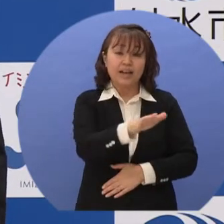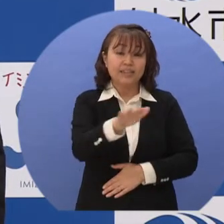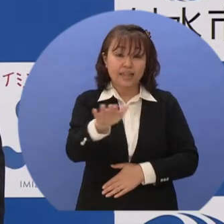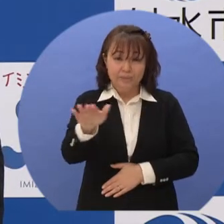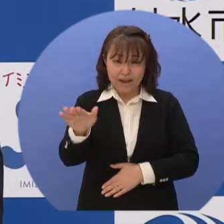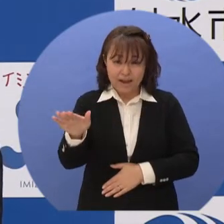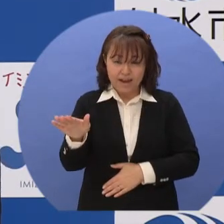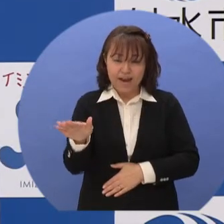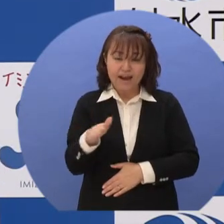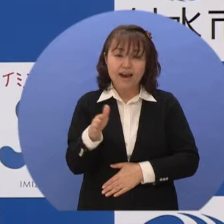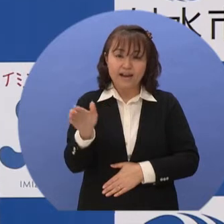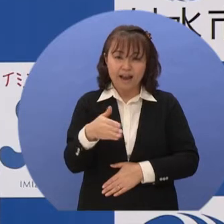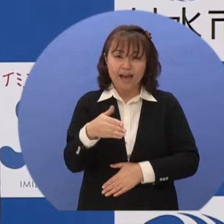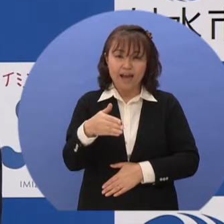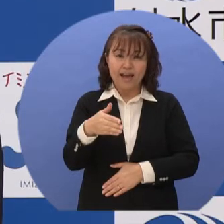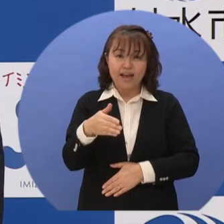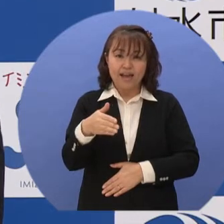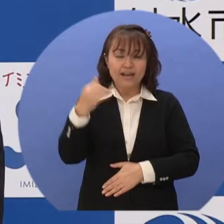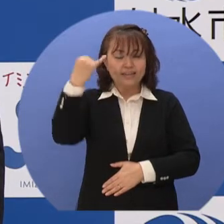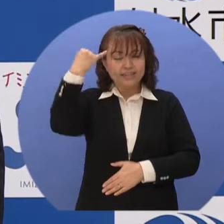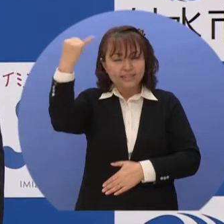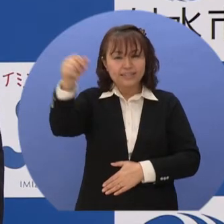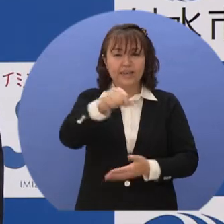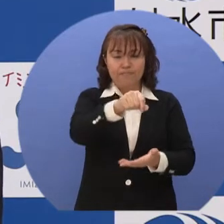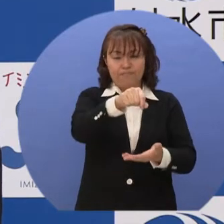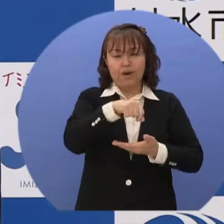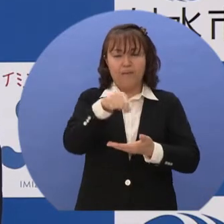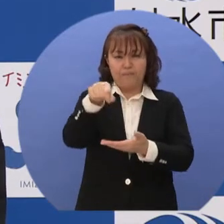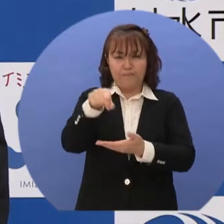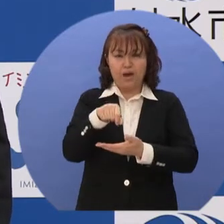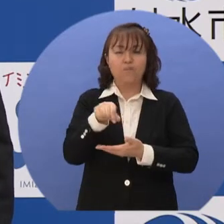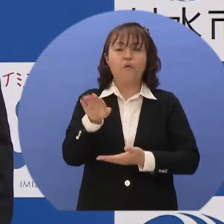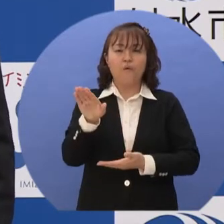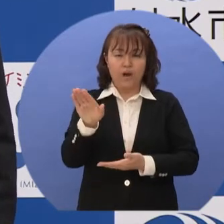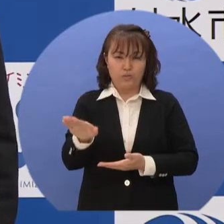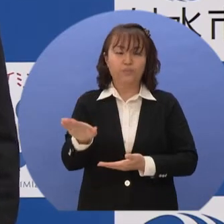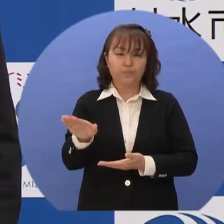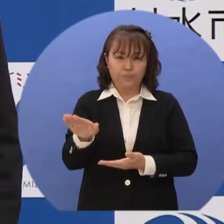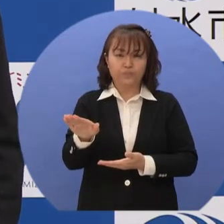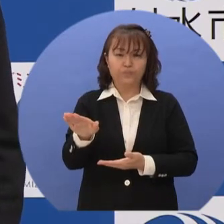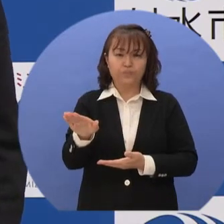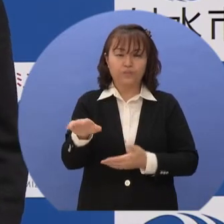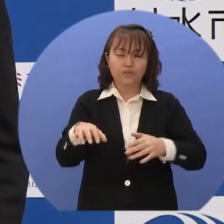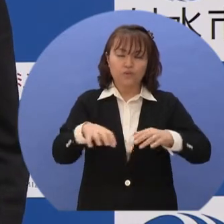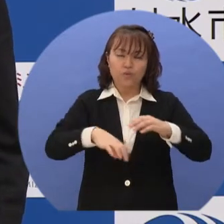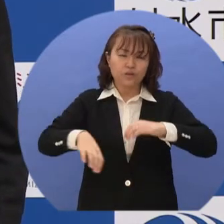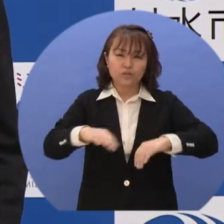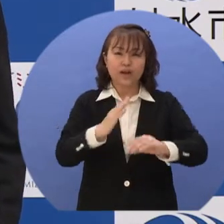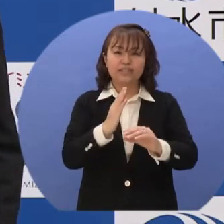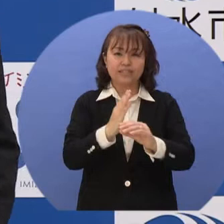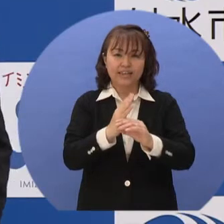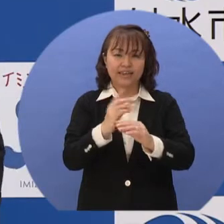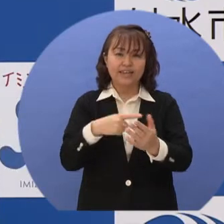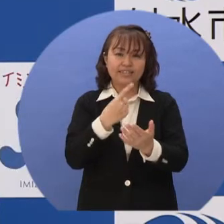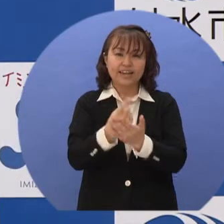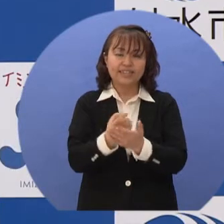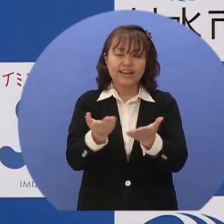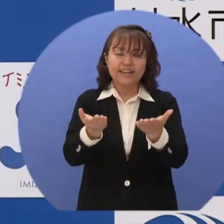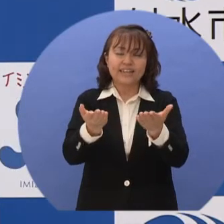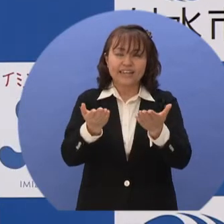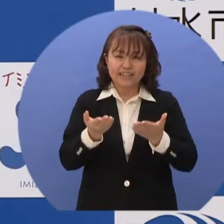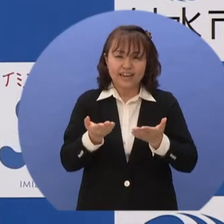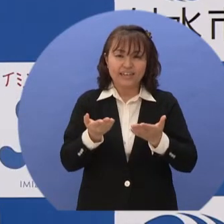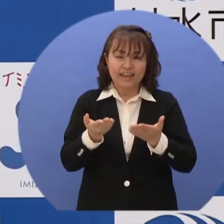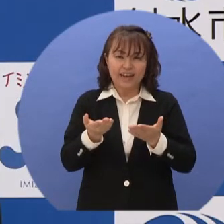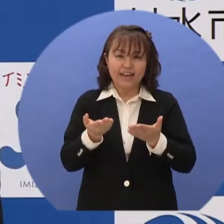え貴重なご意見え聞かせていただいたところであります本当にあのお忙しい中ご参加いただいた皆様また